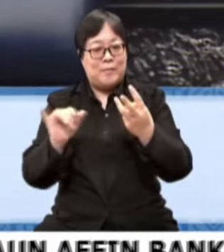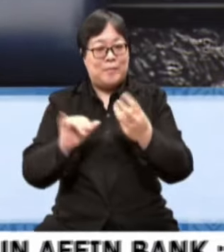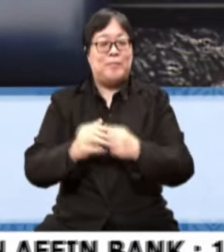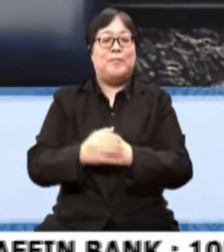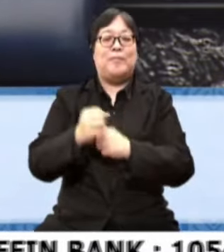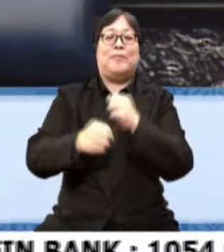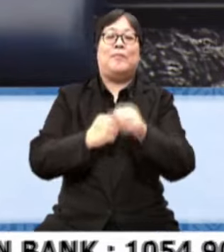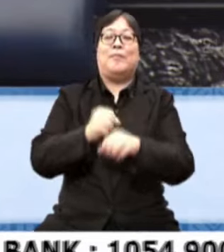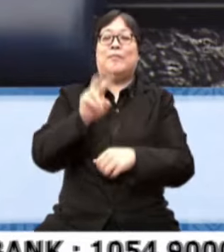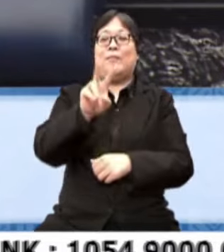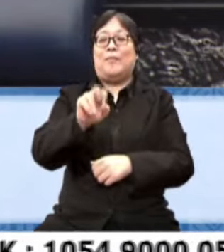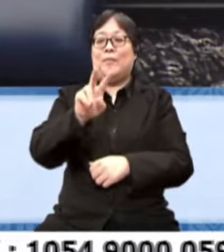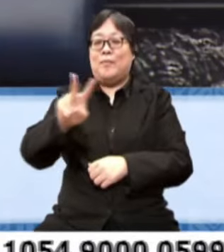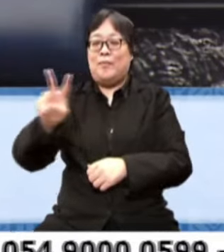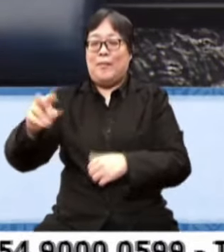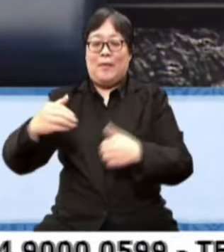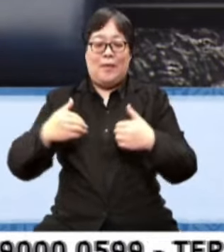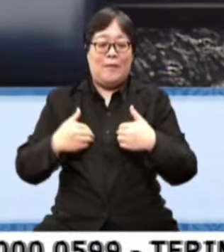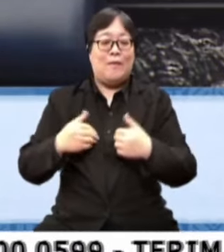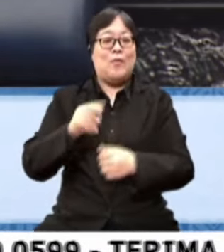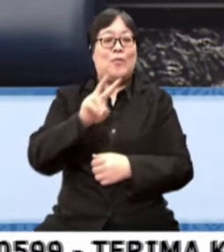2022 sebanyak